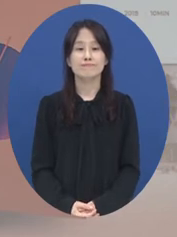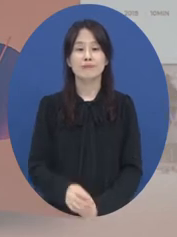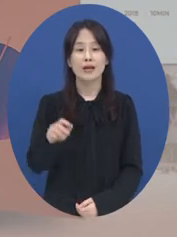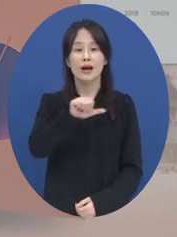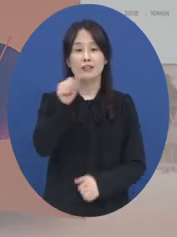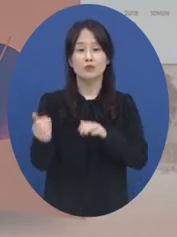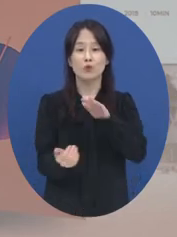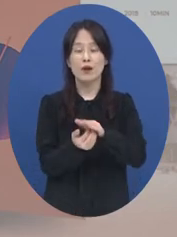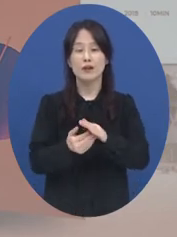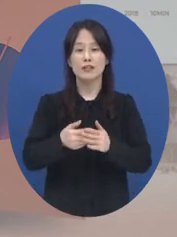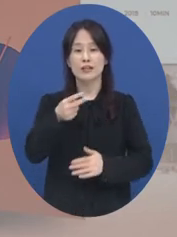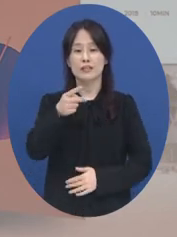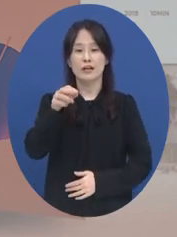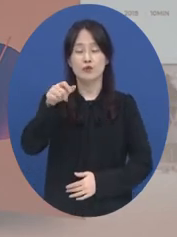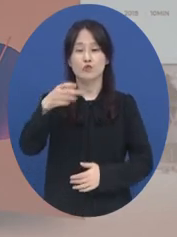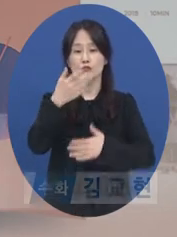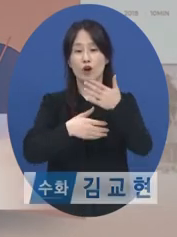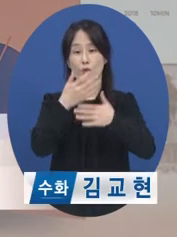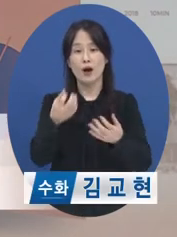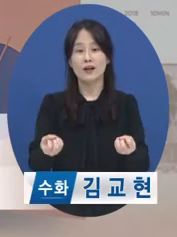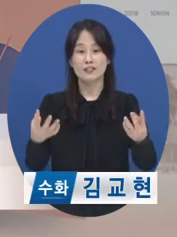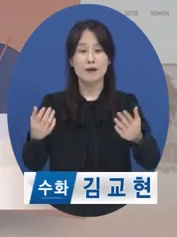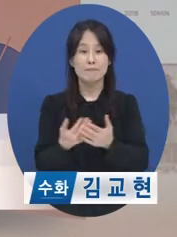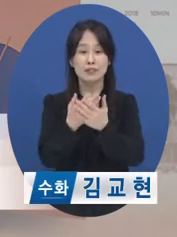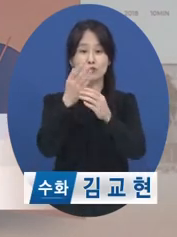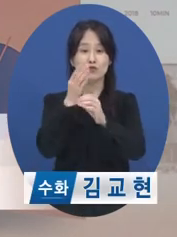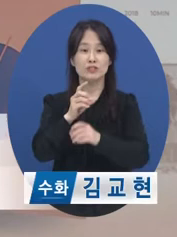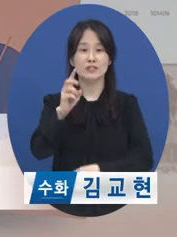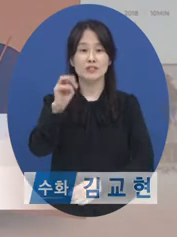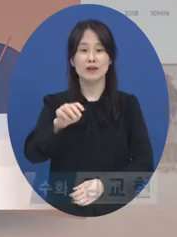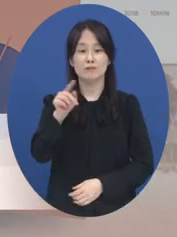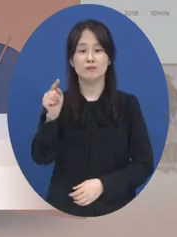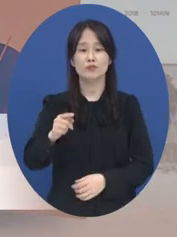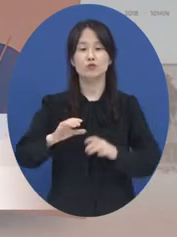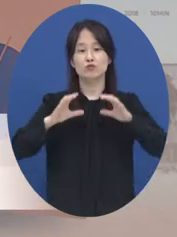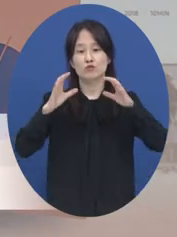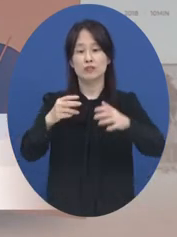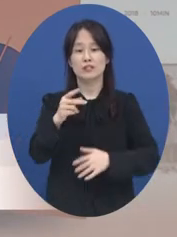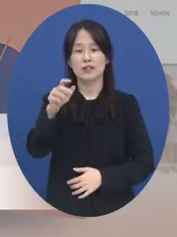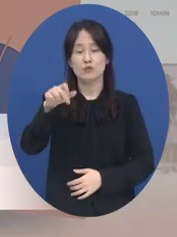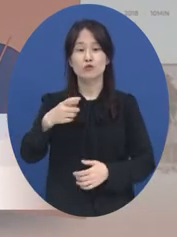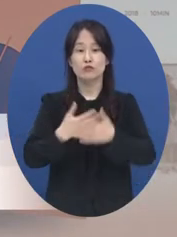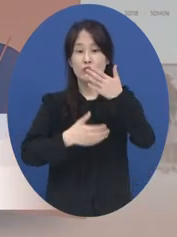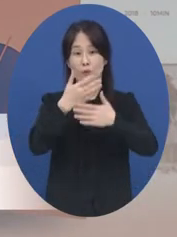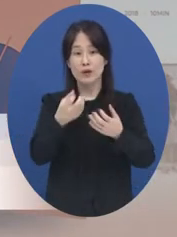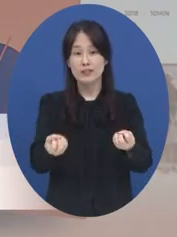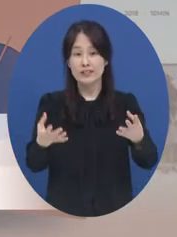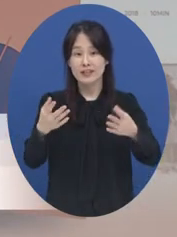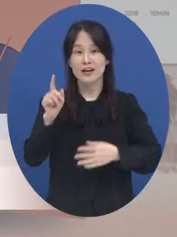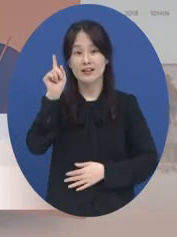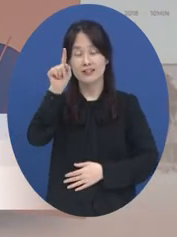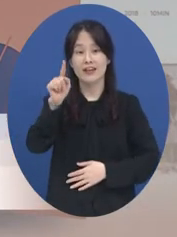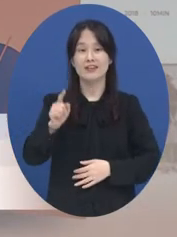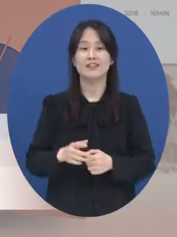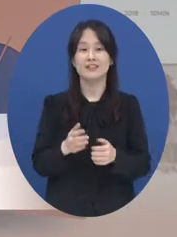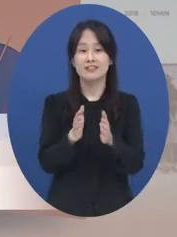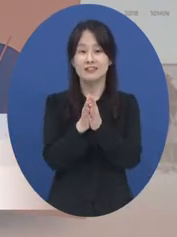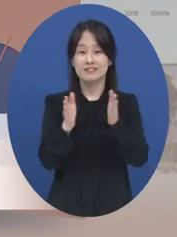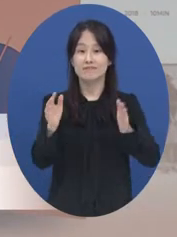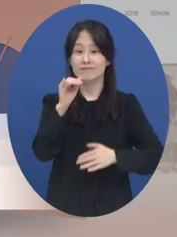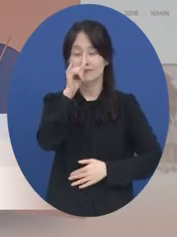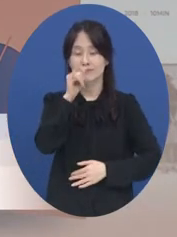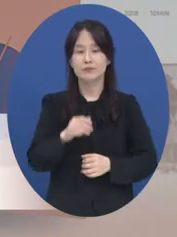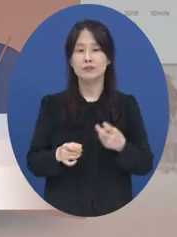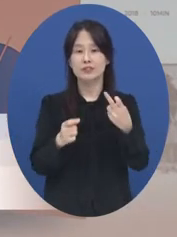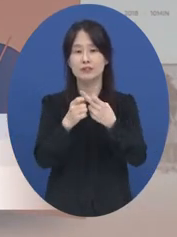아시아 최대 다큐멘터리 영화제로 자리매김하고 있는 DMZ 국제 다큐멘터리 영화제가 내일 17일 막을 올립니다.